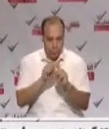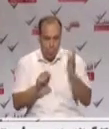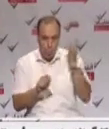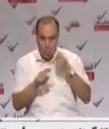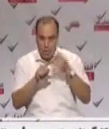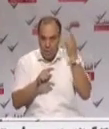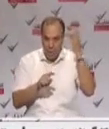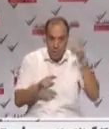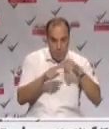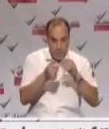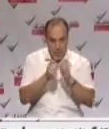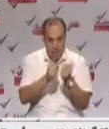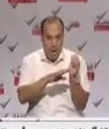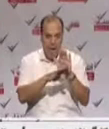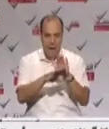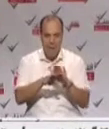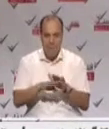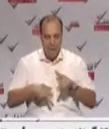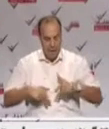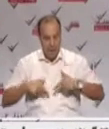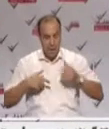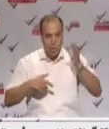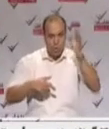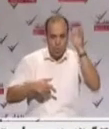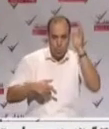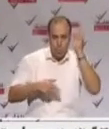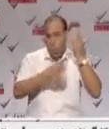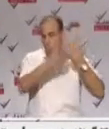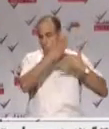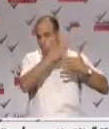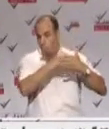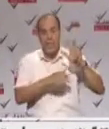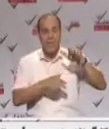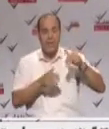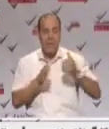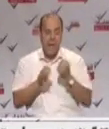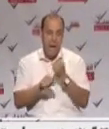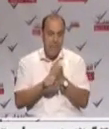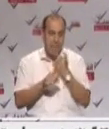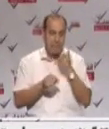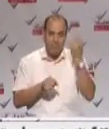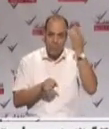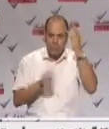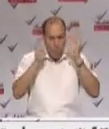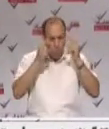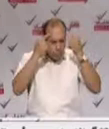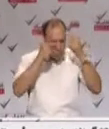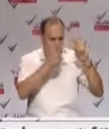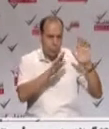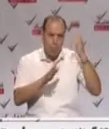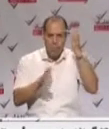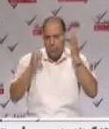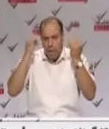والثقافة والرياضة، والحفاظ على نمط العيش التونسي الضارب في القدم منذ 3000 سنة، وفي حرية المعتقد والضمير، وفي